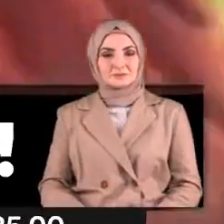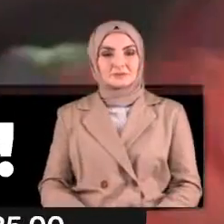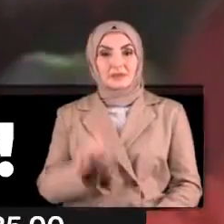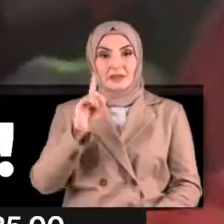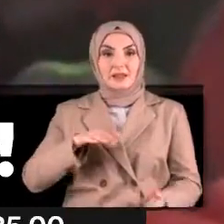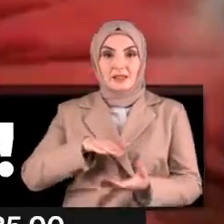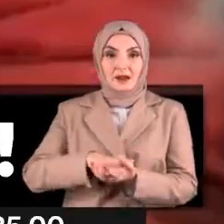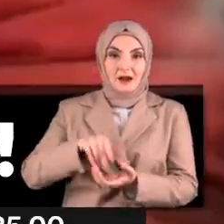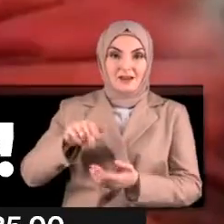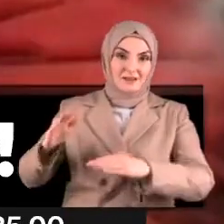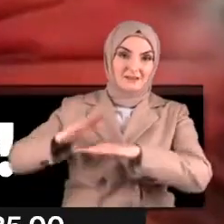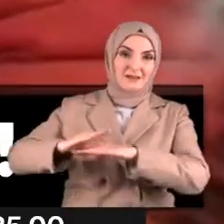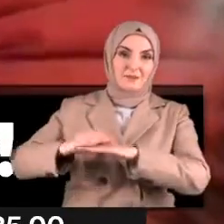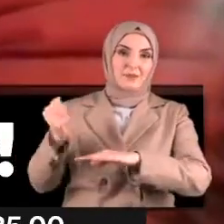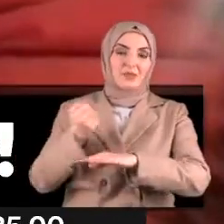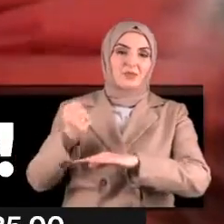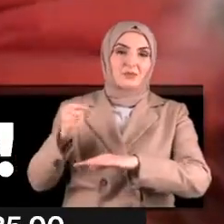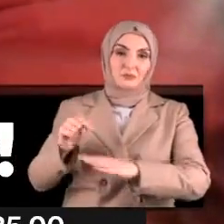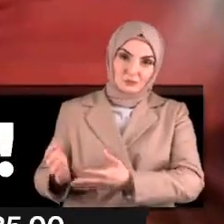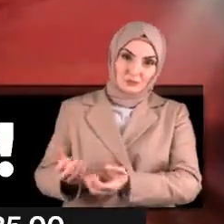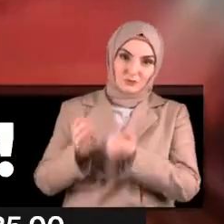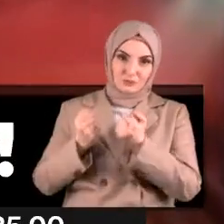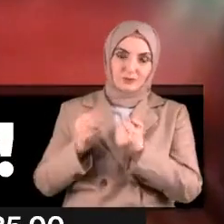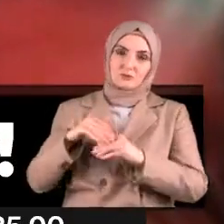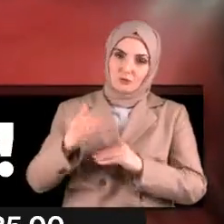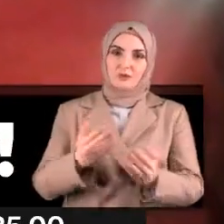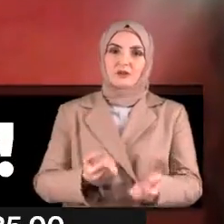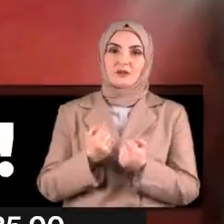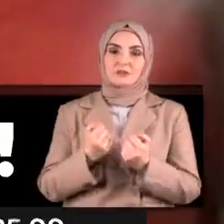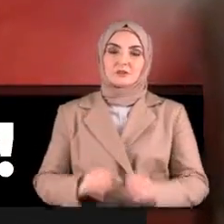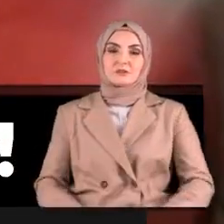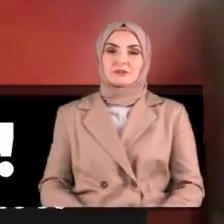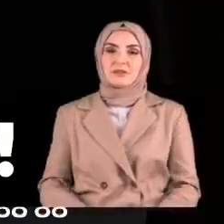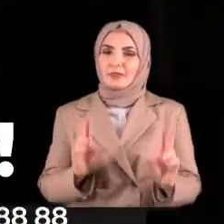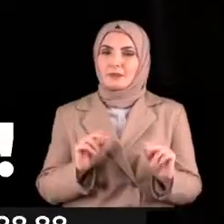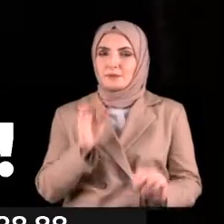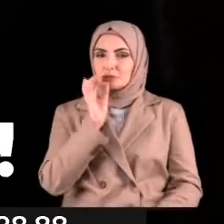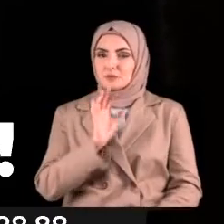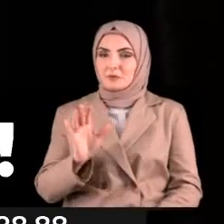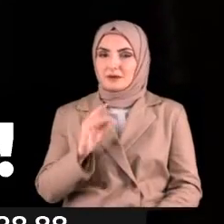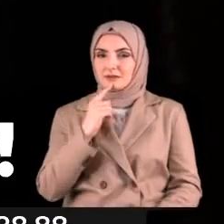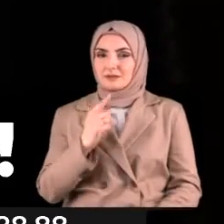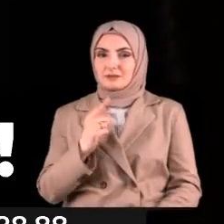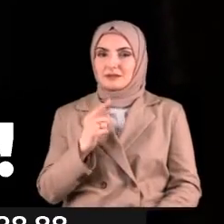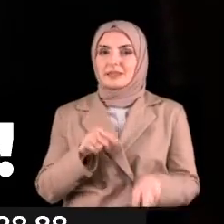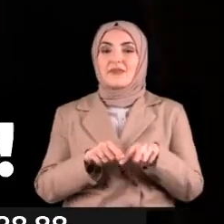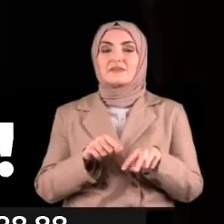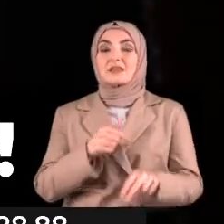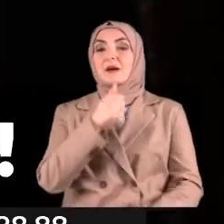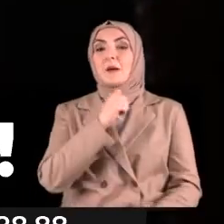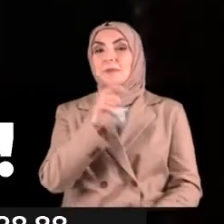sonra seni yukarıdan alırız. Azıcık daha, azıcık daha. Tamam, süper. Süpersin abi. Geldi, geldi, Nevzat abi